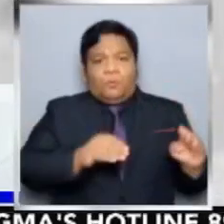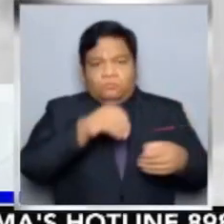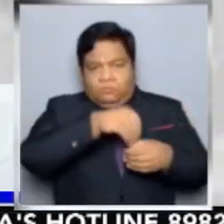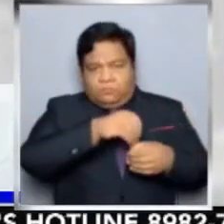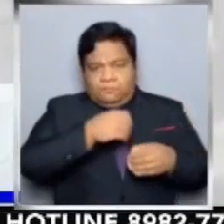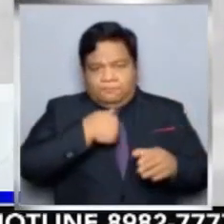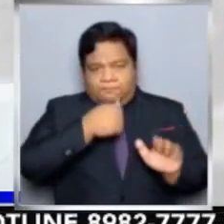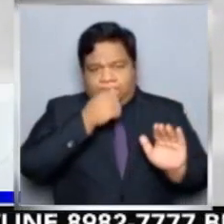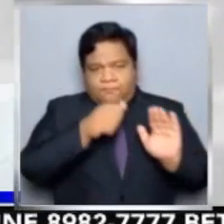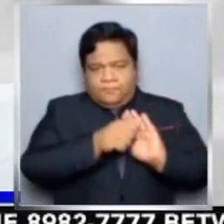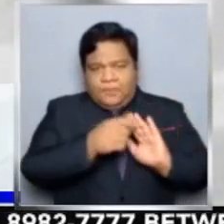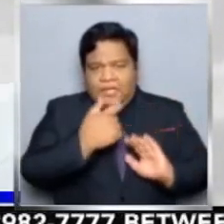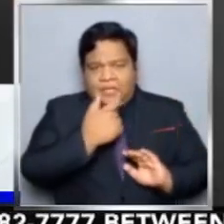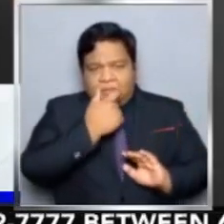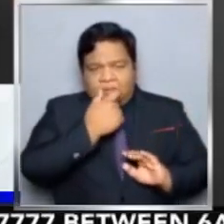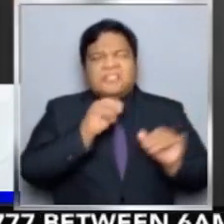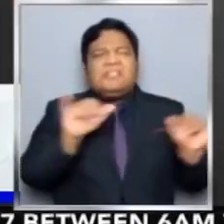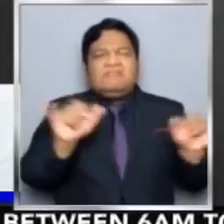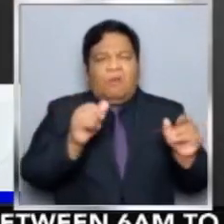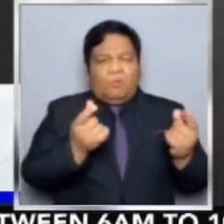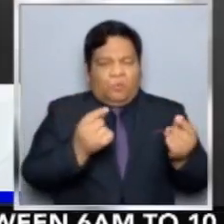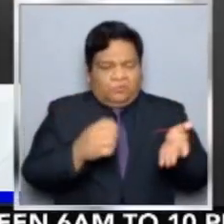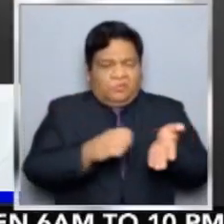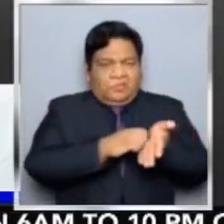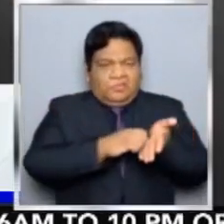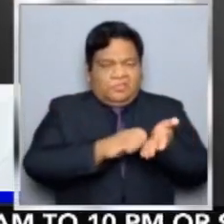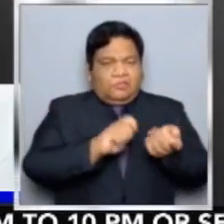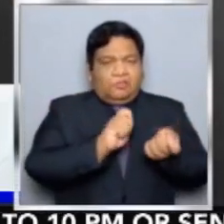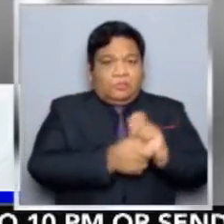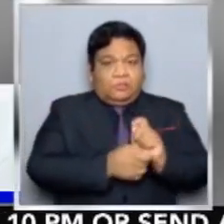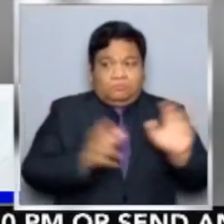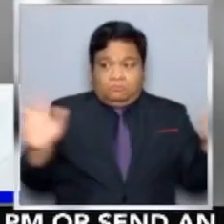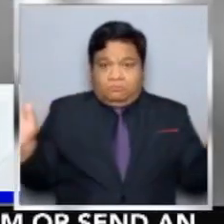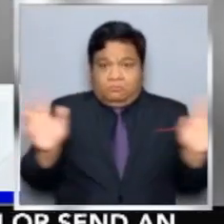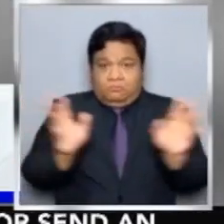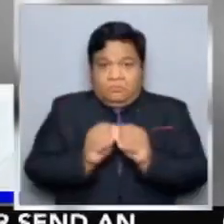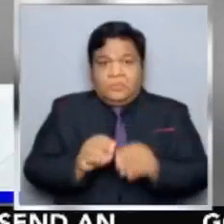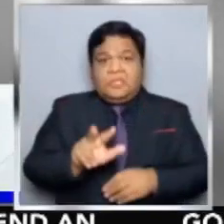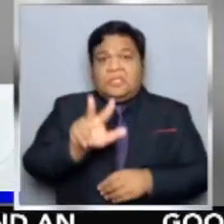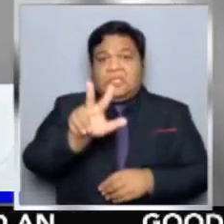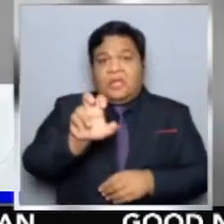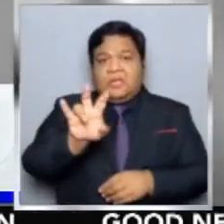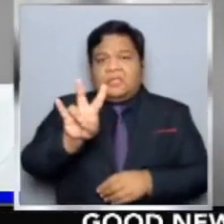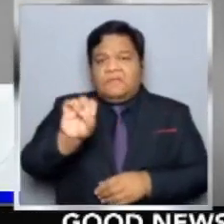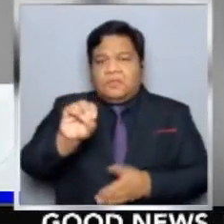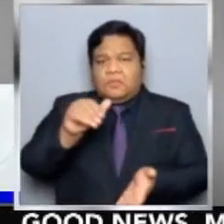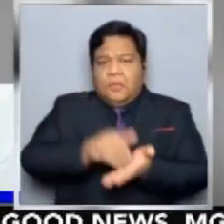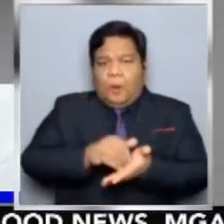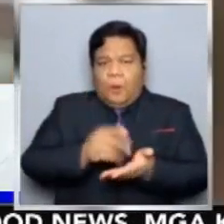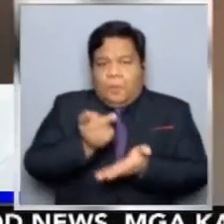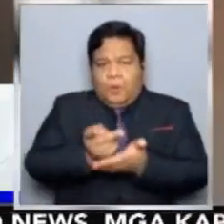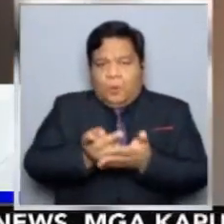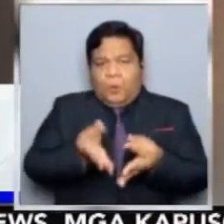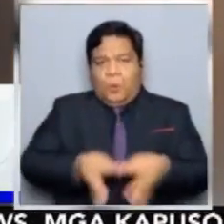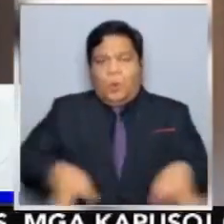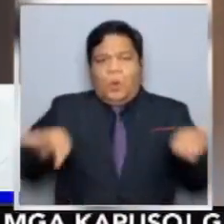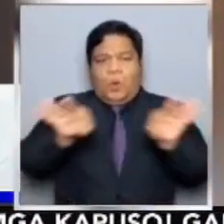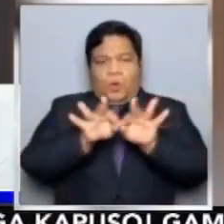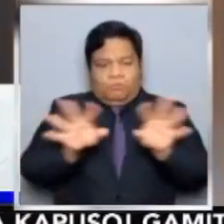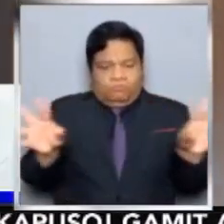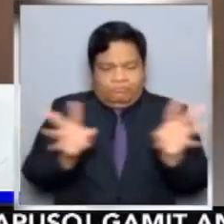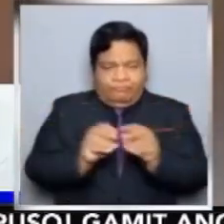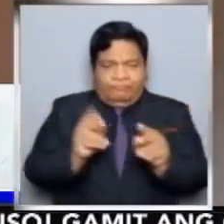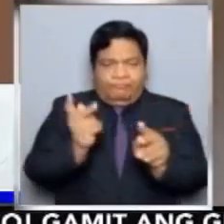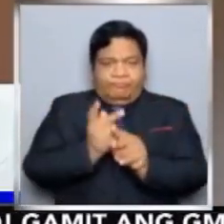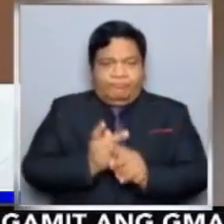ng expiration date. Sa kabuuan, umabot sa 370,000 pesos ang halaga ng assorted na biskuit ang nakumpiska. Arestado